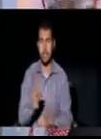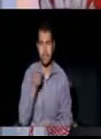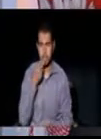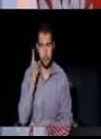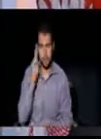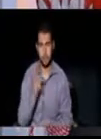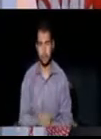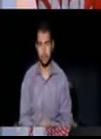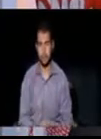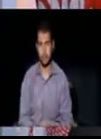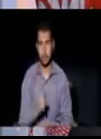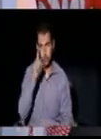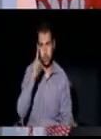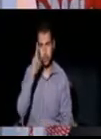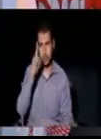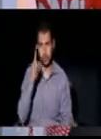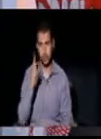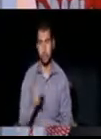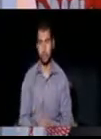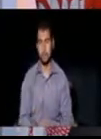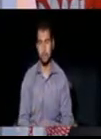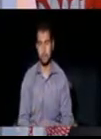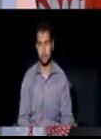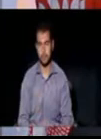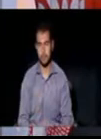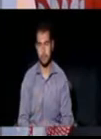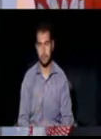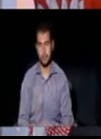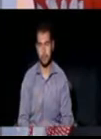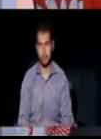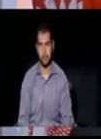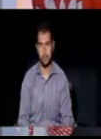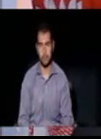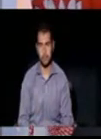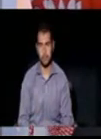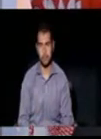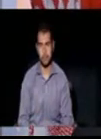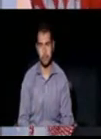إن شاء الله هنجيب حقوق الصم كلها كاملة. طب ده راجع لإيه؟